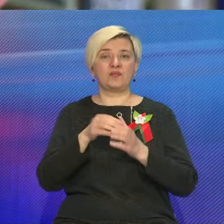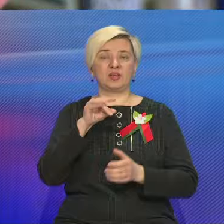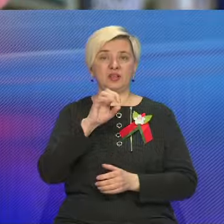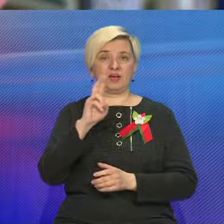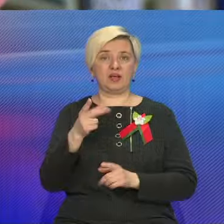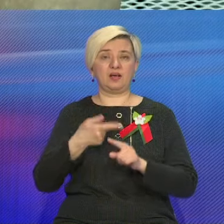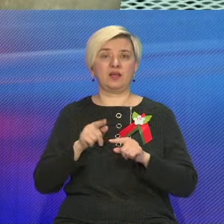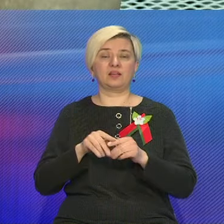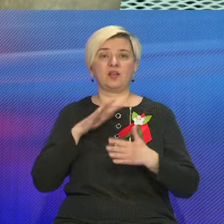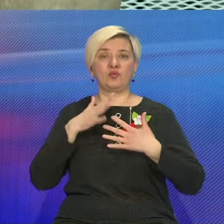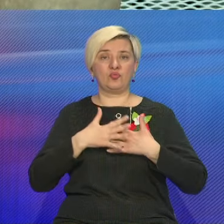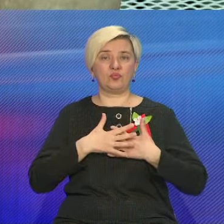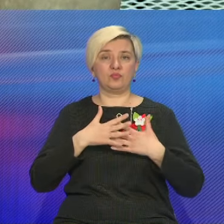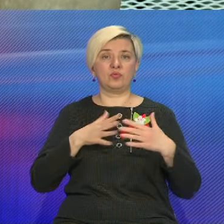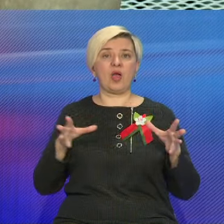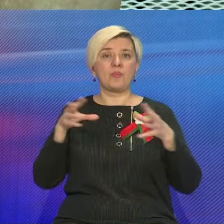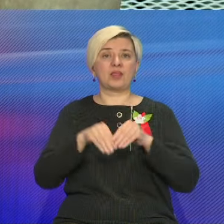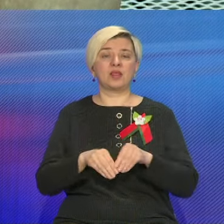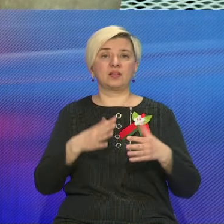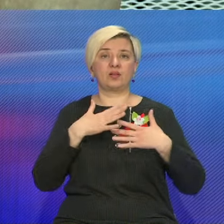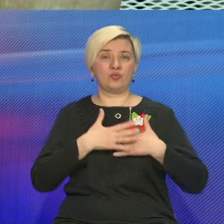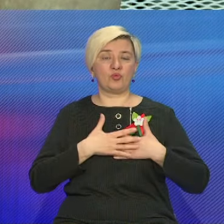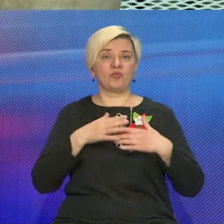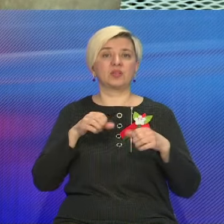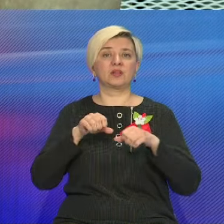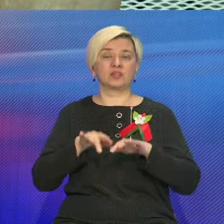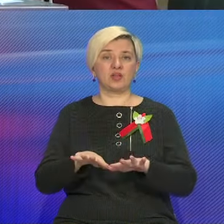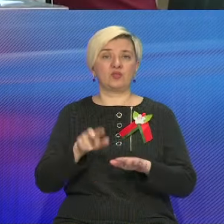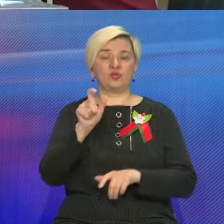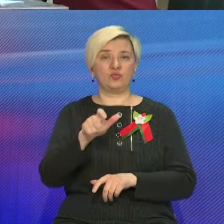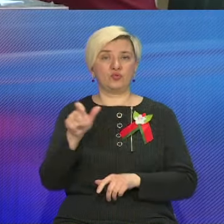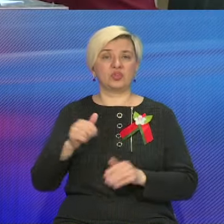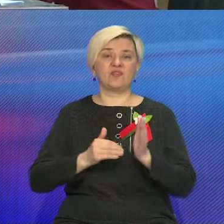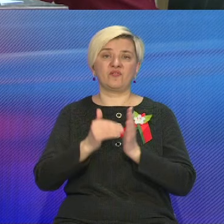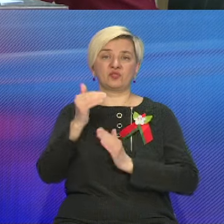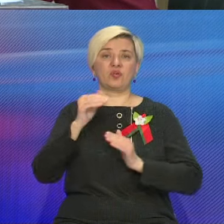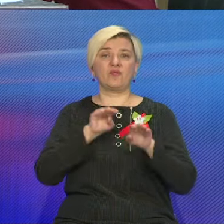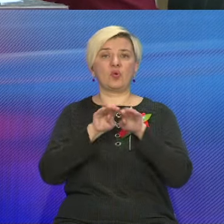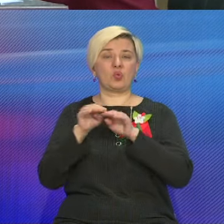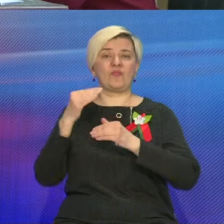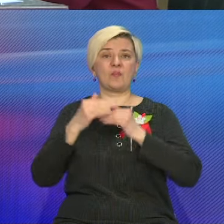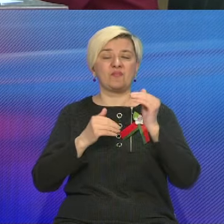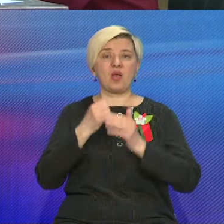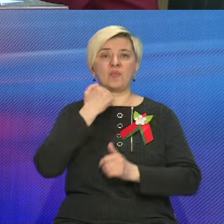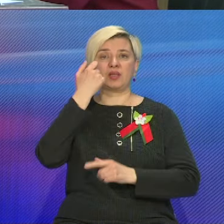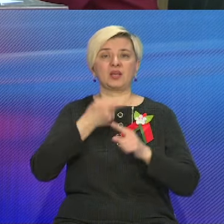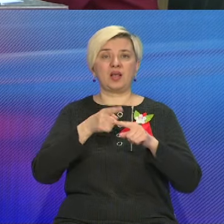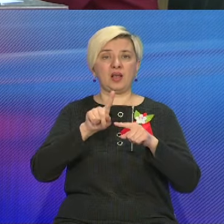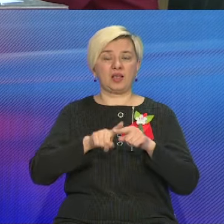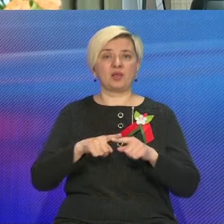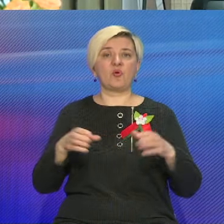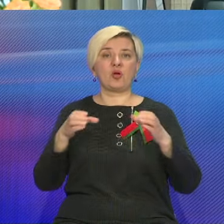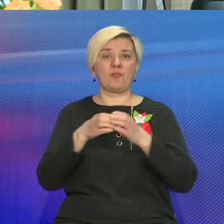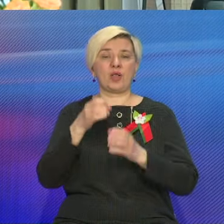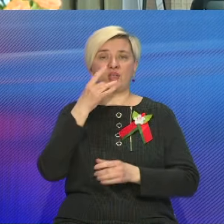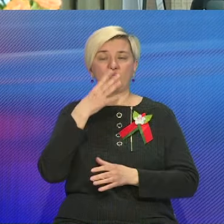своей справы люди, отметная рыса яких – высокий уровень профессионализму. Дякуючи этому, телерадиокомпания «Гродна» уверенно